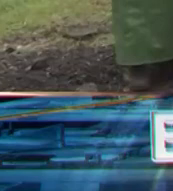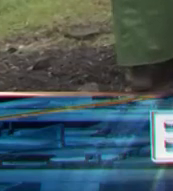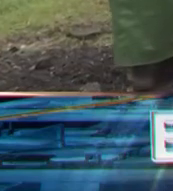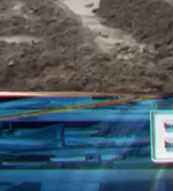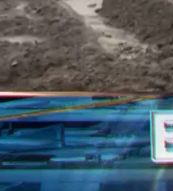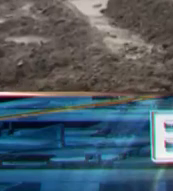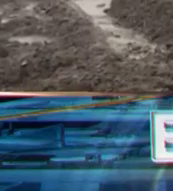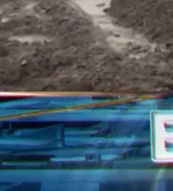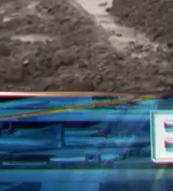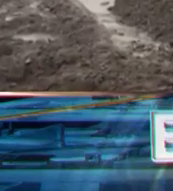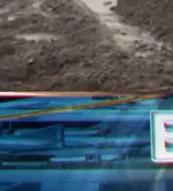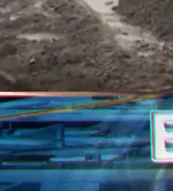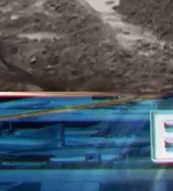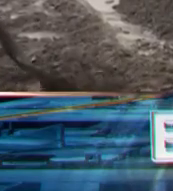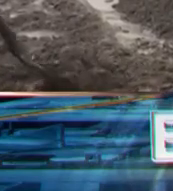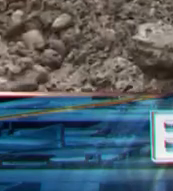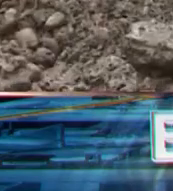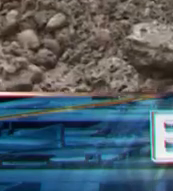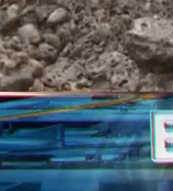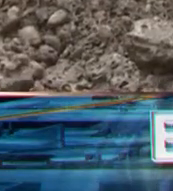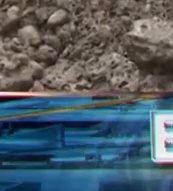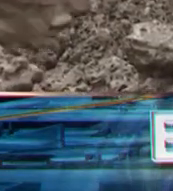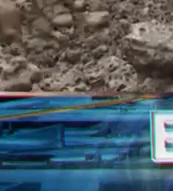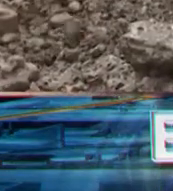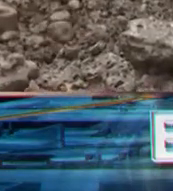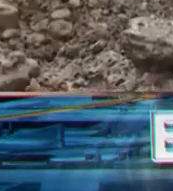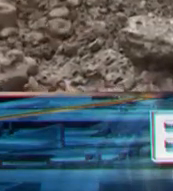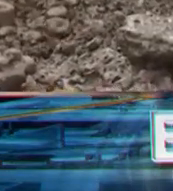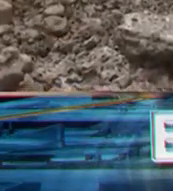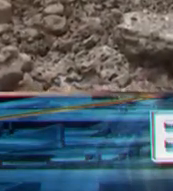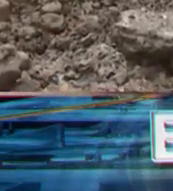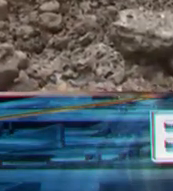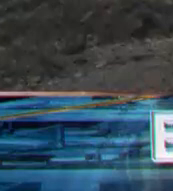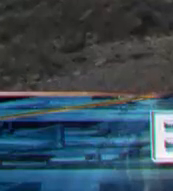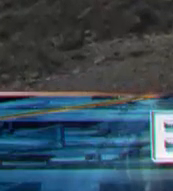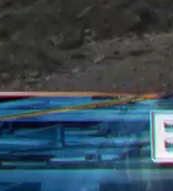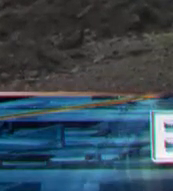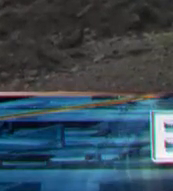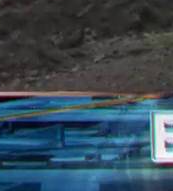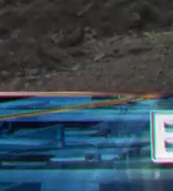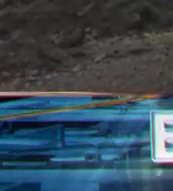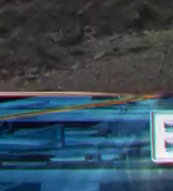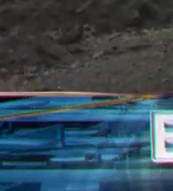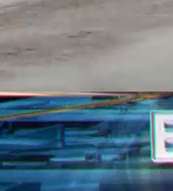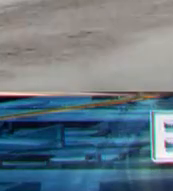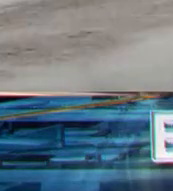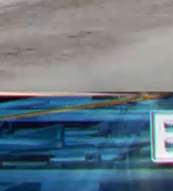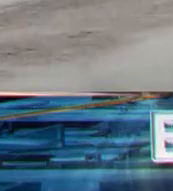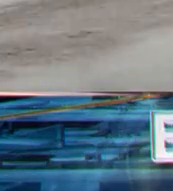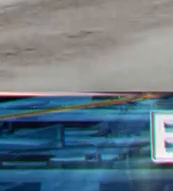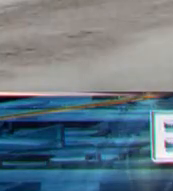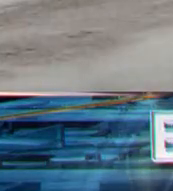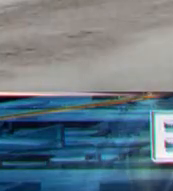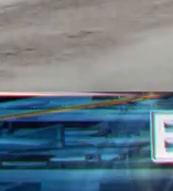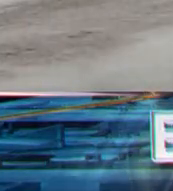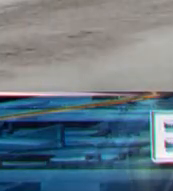Көкпек, кеген таш жолында ауыр жүк көліктері жол ережесіне бағынбайды. Салдарынан қара жолға жасалған ағымдағы жөндеу жұмыстары